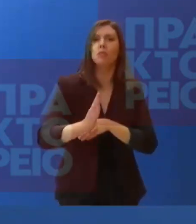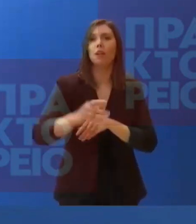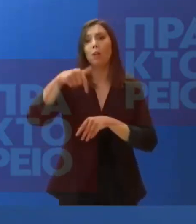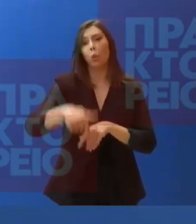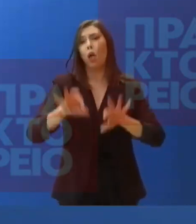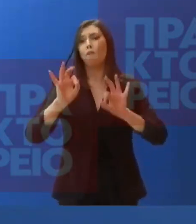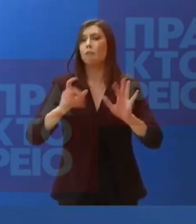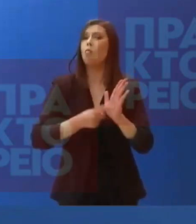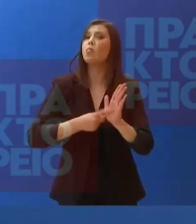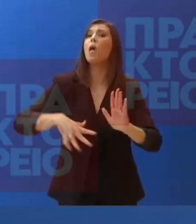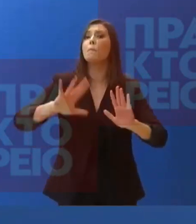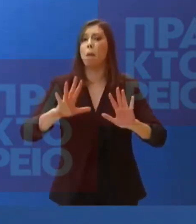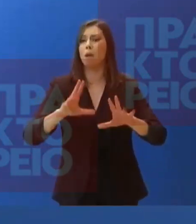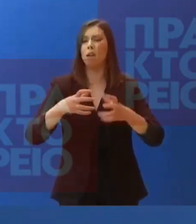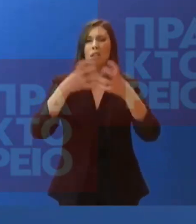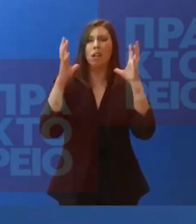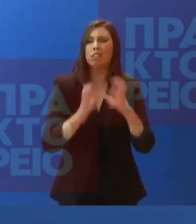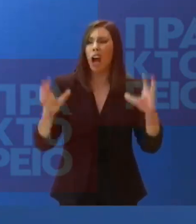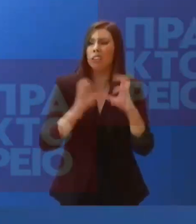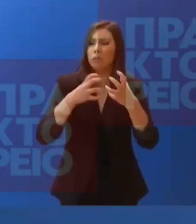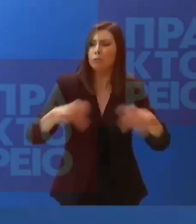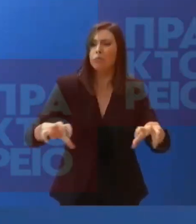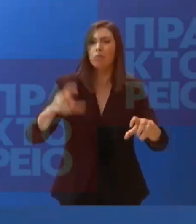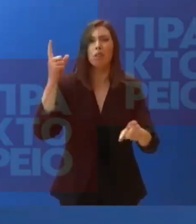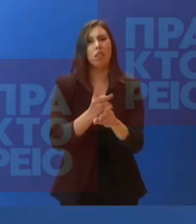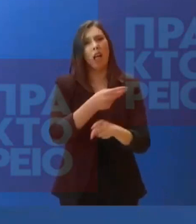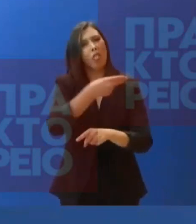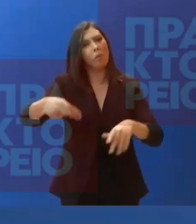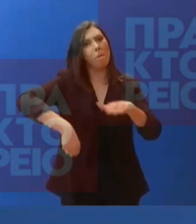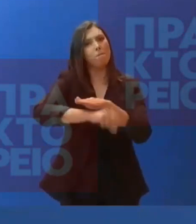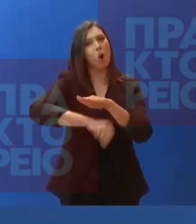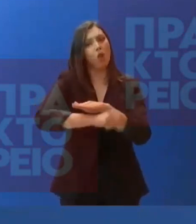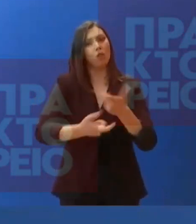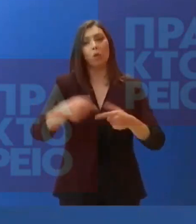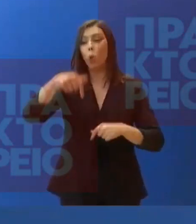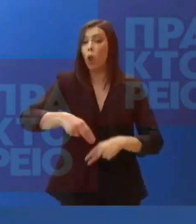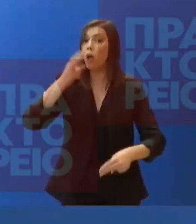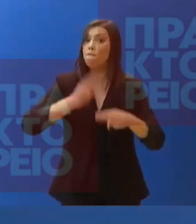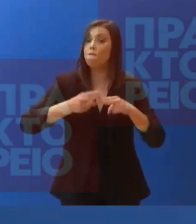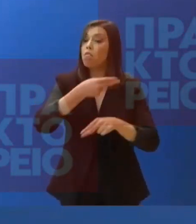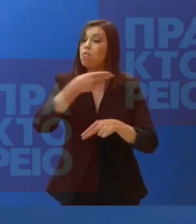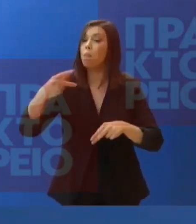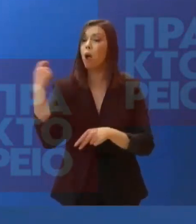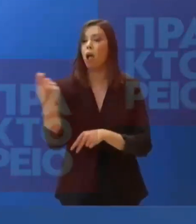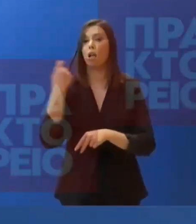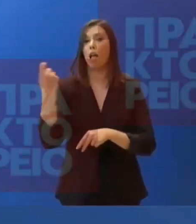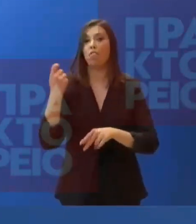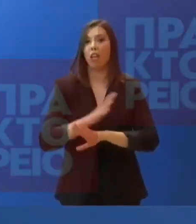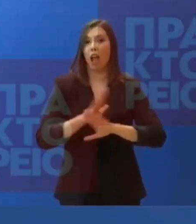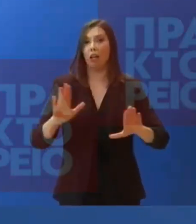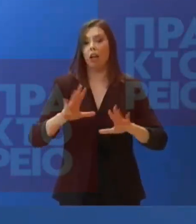ποδόσφαιρο. Ιδίως σε τόσο κρίσιμες στιγμές για τα εθνικά μας θέματα. Η κυβέρνηση σέβεται το αυτοδιοίκητο του ελληνικού